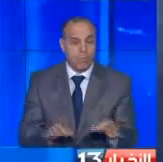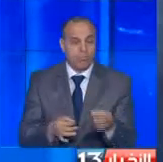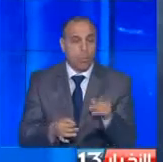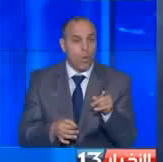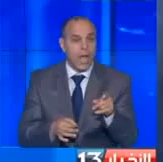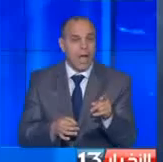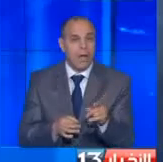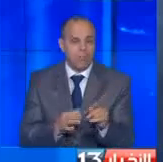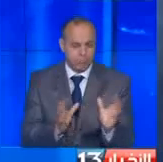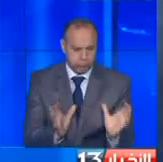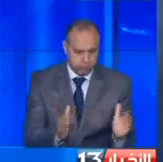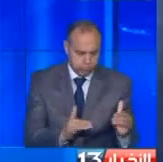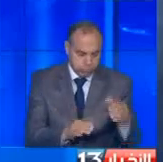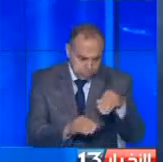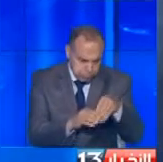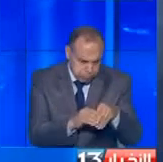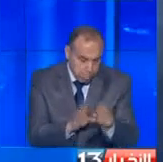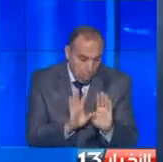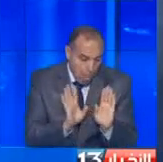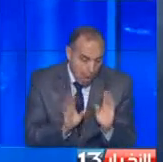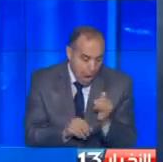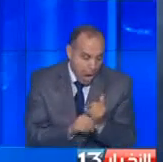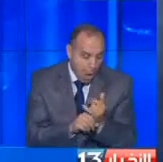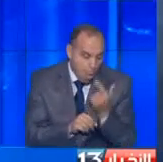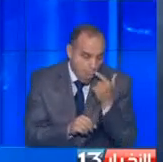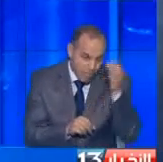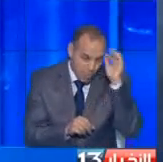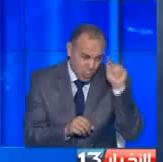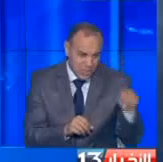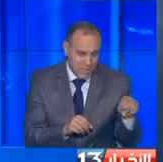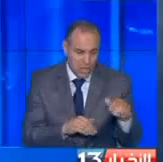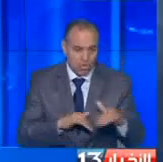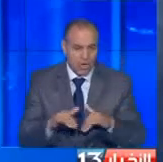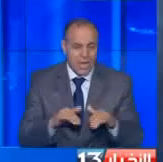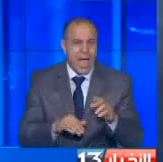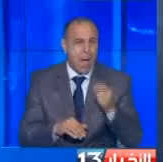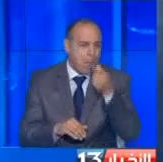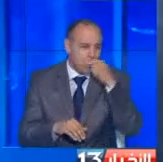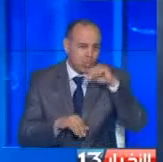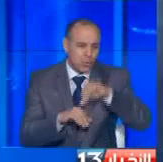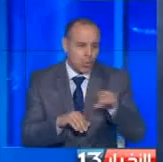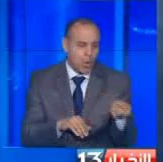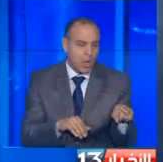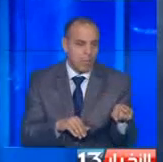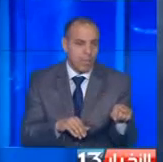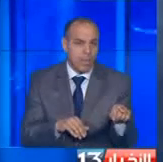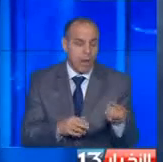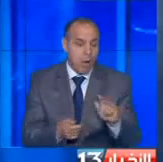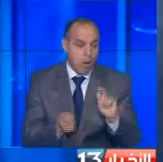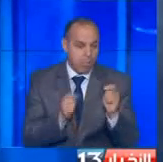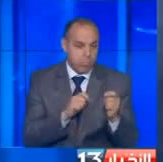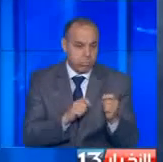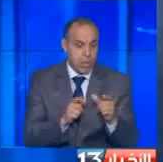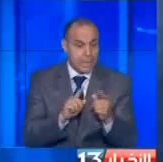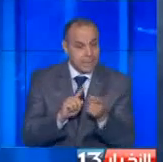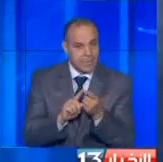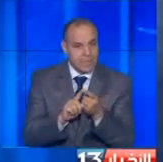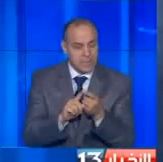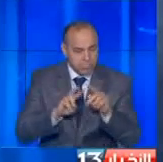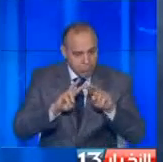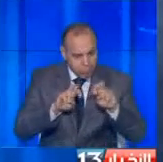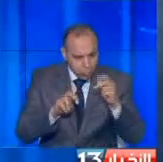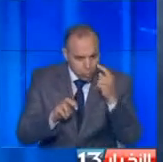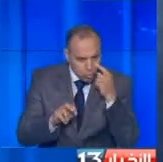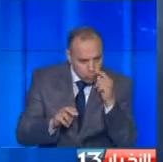اليوم على جسم مشبوه باحد المقاهي العموميه بشارع الحبيب بورقيبه بالعاصمه، وقد تحولت فرقه مختصه في